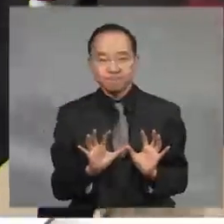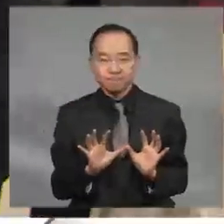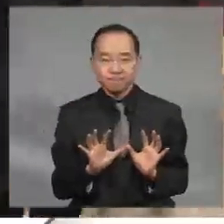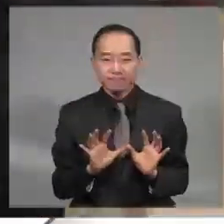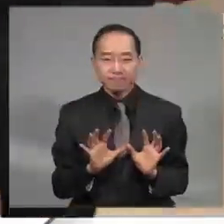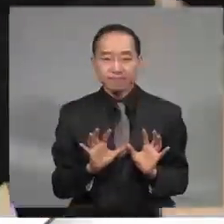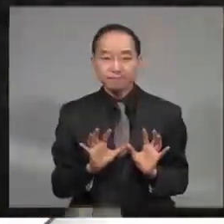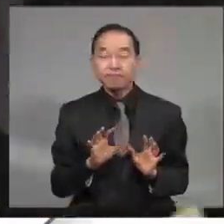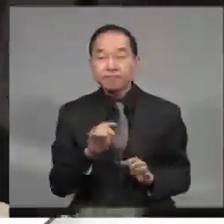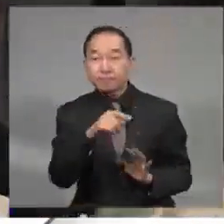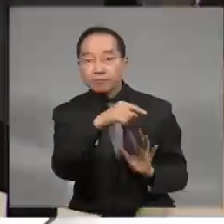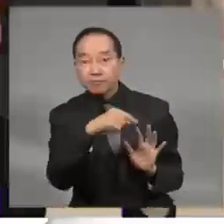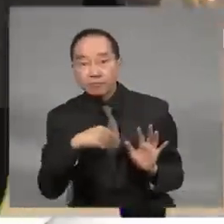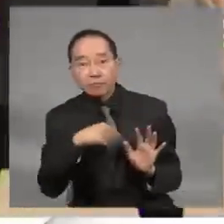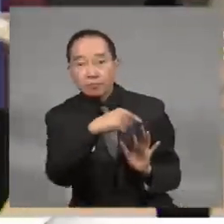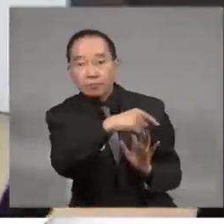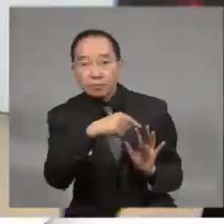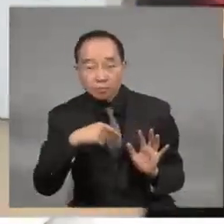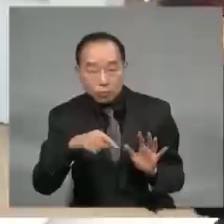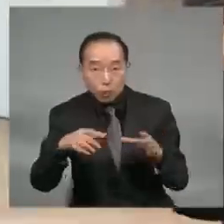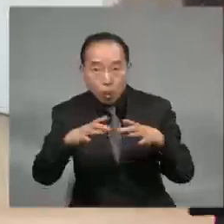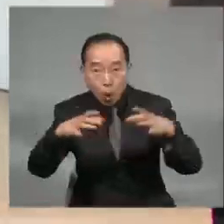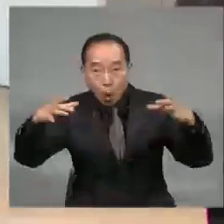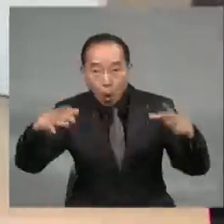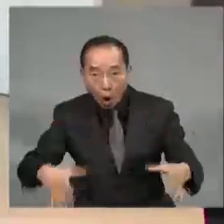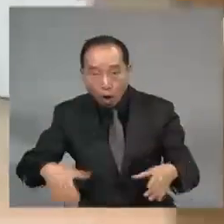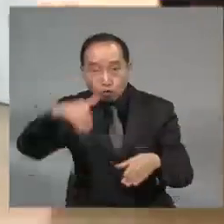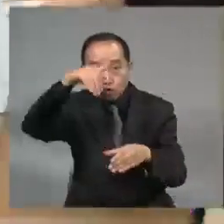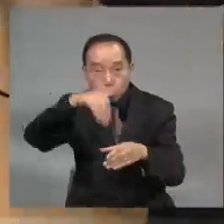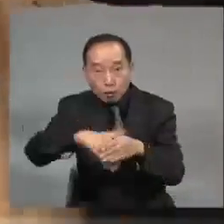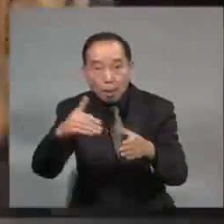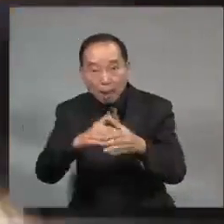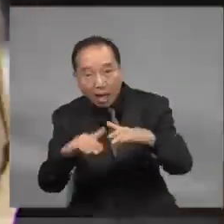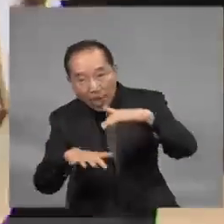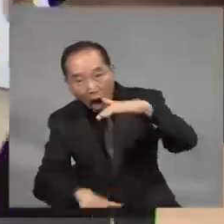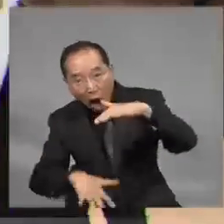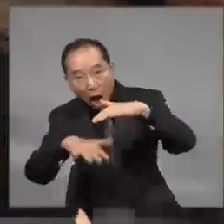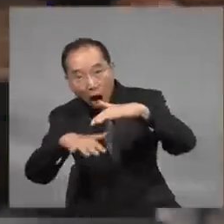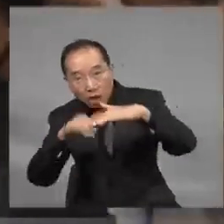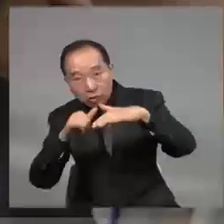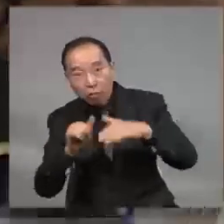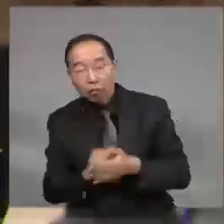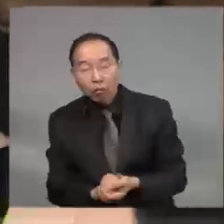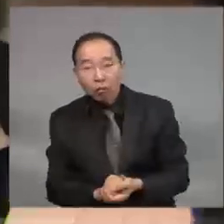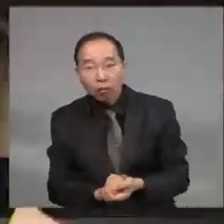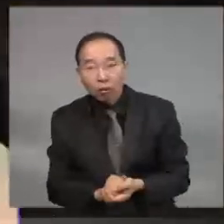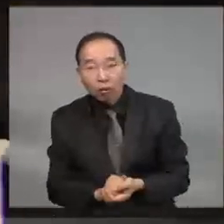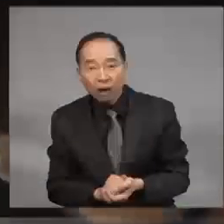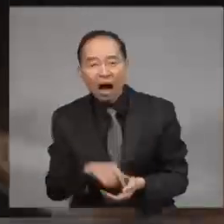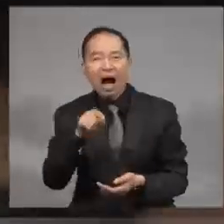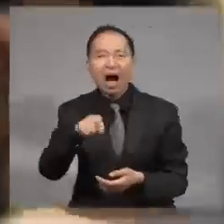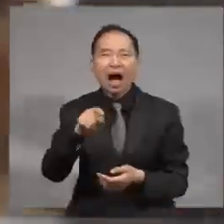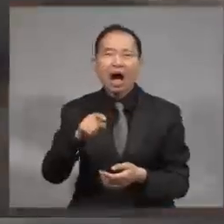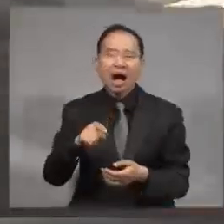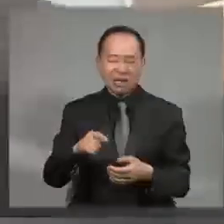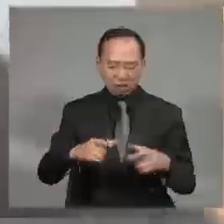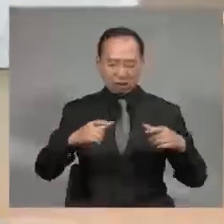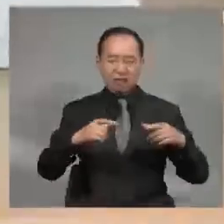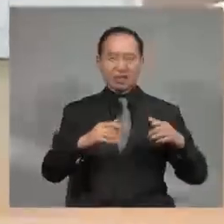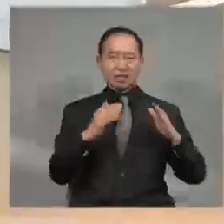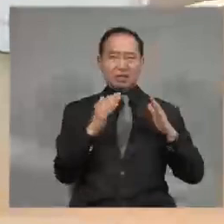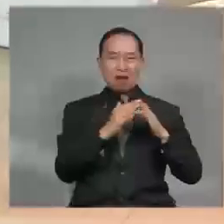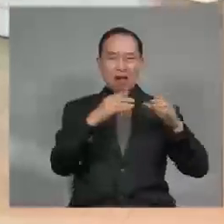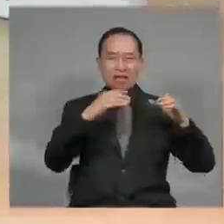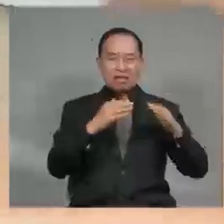자, 저 안에 이제 투표 용지가 다 들어있는 거잖아요. 반의 사전 투표함을 개함하시려고 하는 것 같은데요. 네.